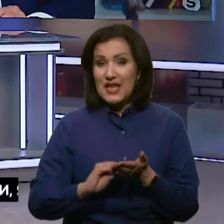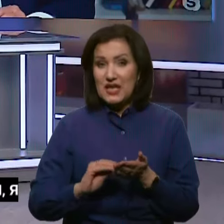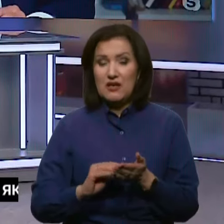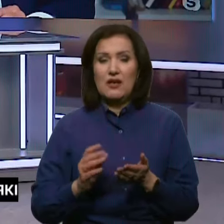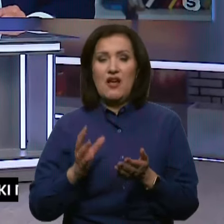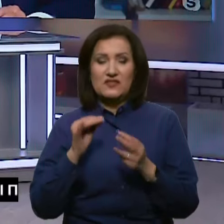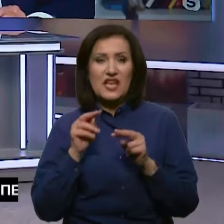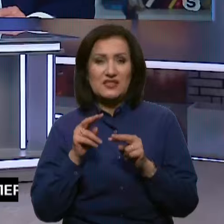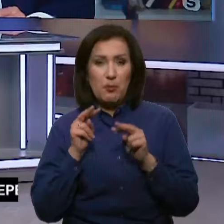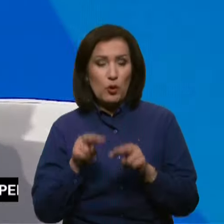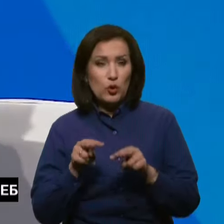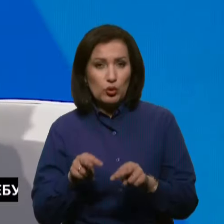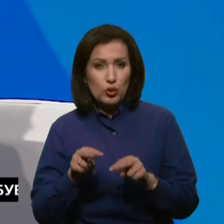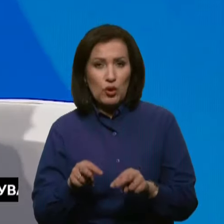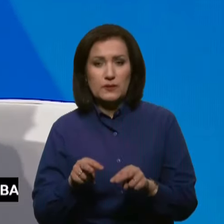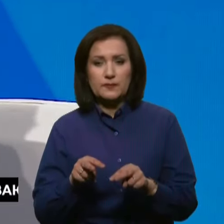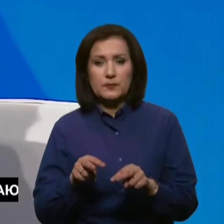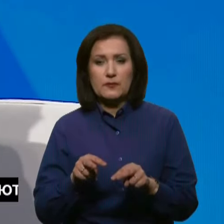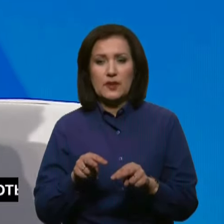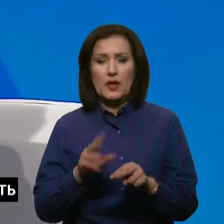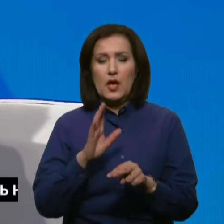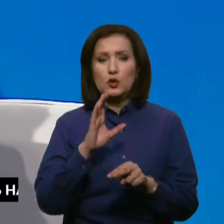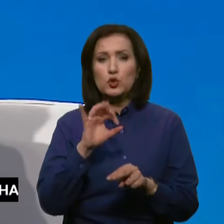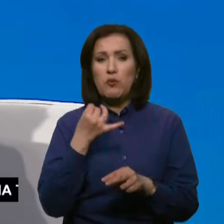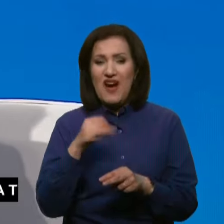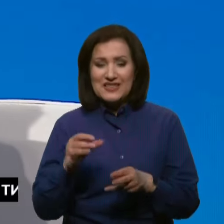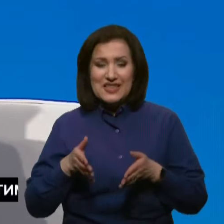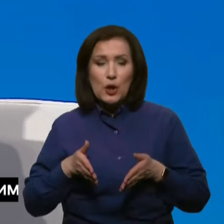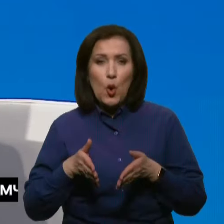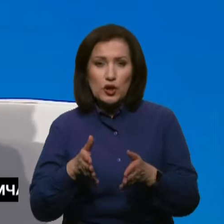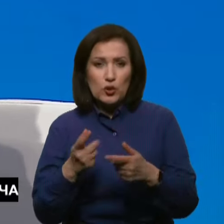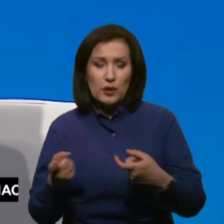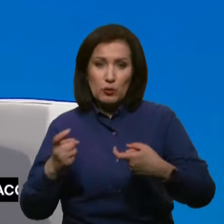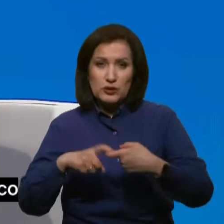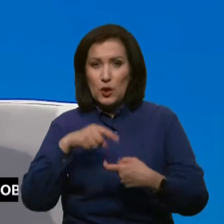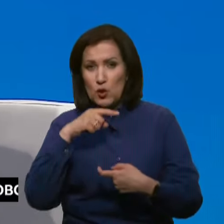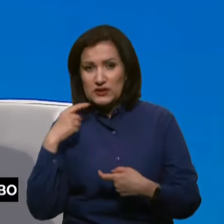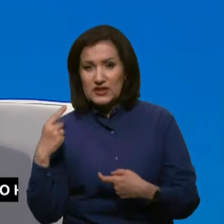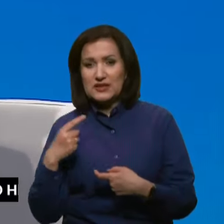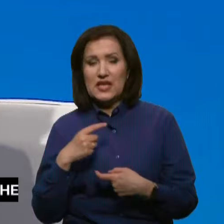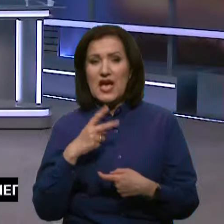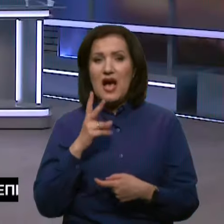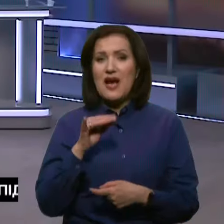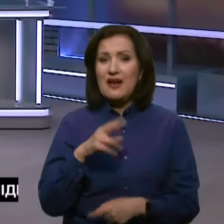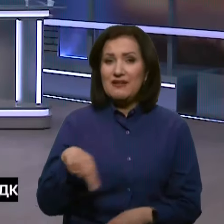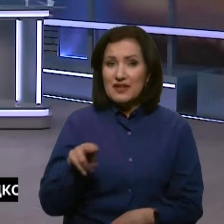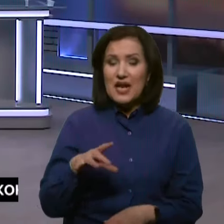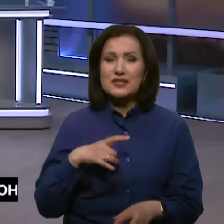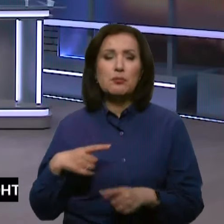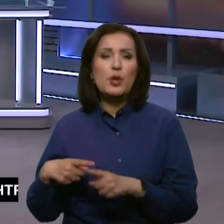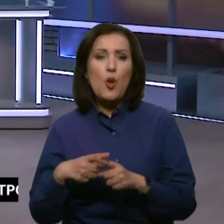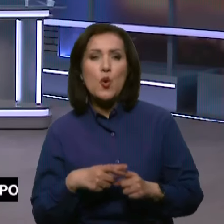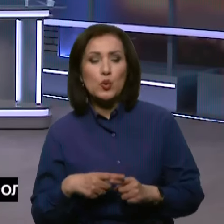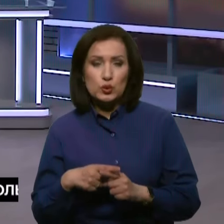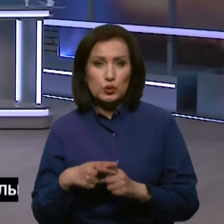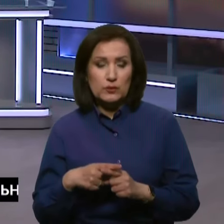– взяти під контроль Сувалкський коридор, що дозволить з'єднати російський Калінінград із Білоруссю.